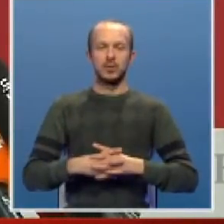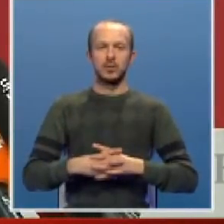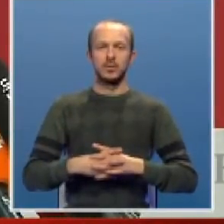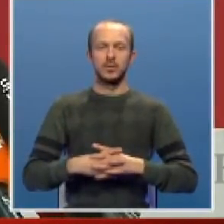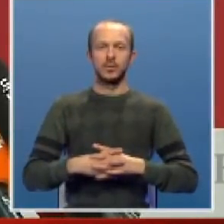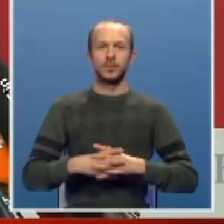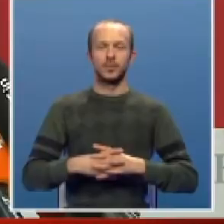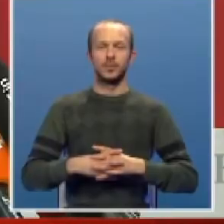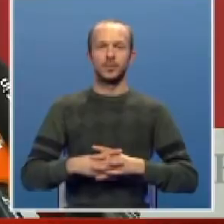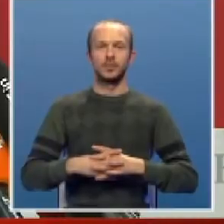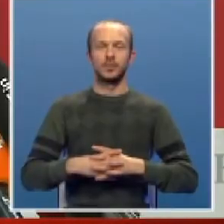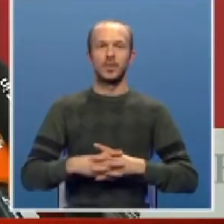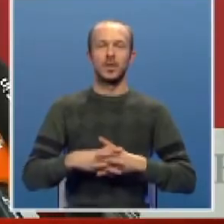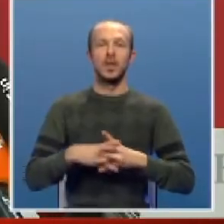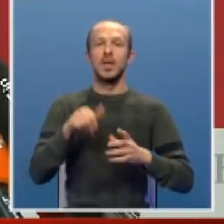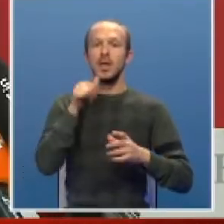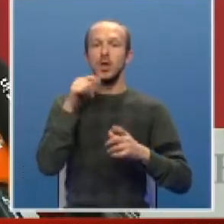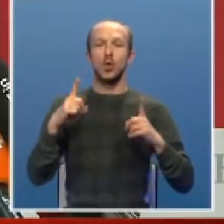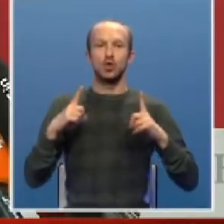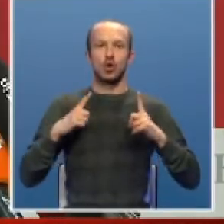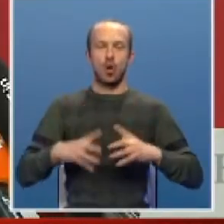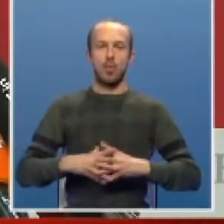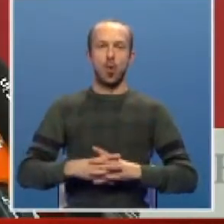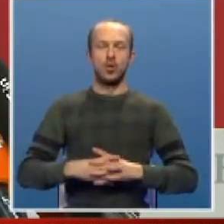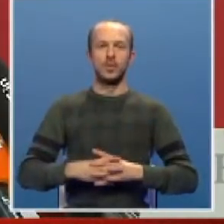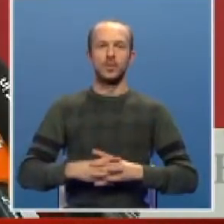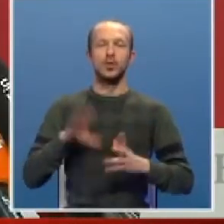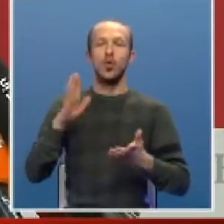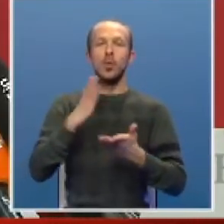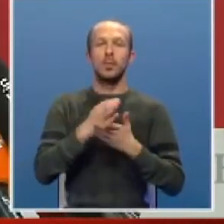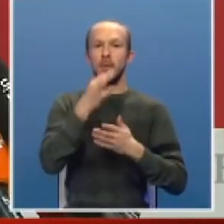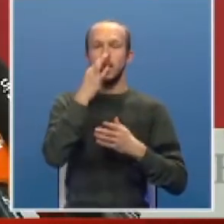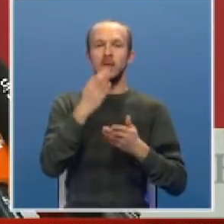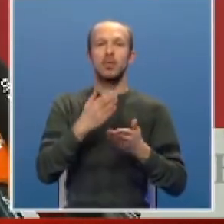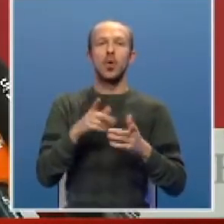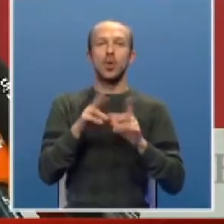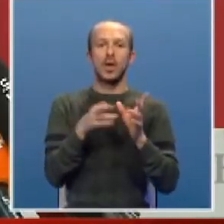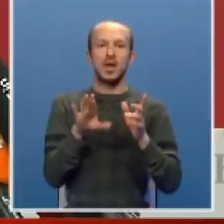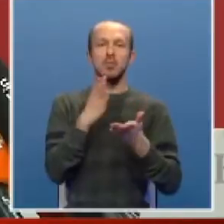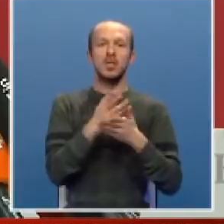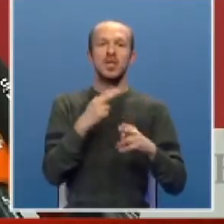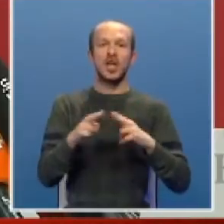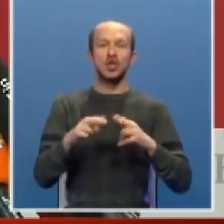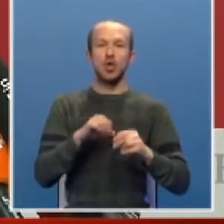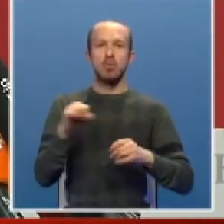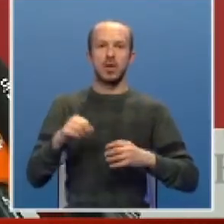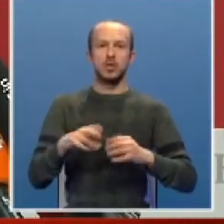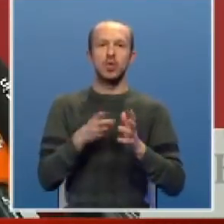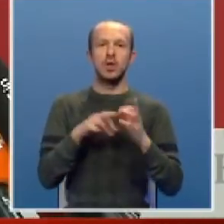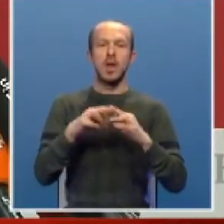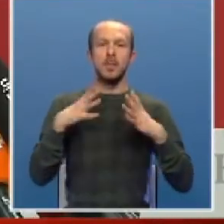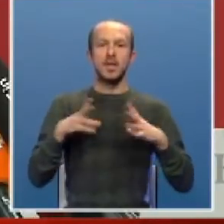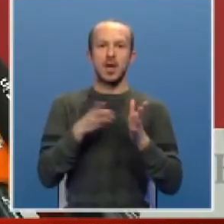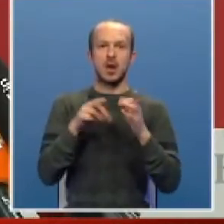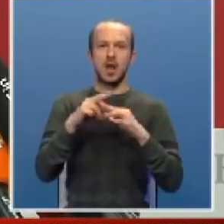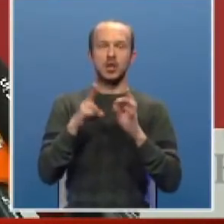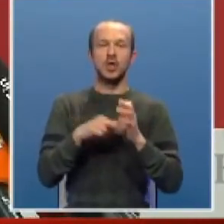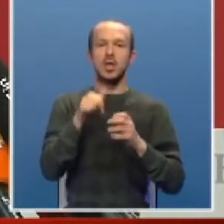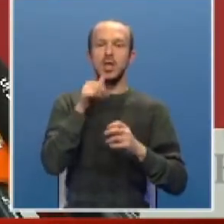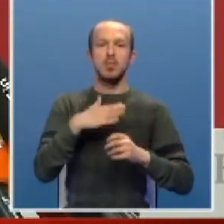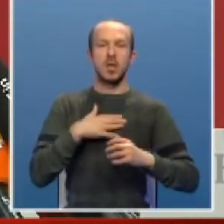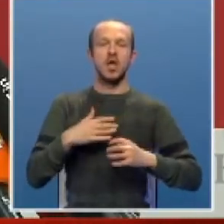neutralnost i da to i očekujemo. Da će to pitanje Ukrajine biti riješeno brzo, na miran način i